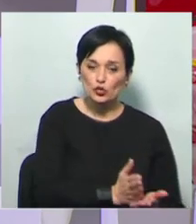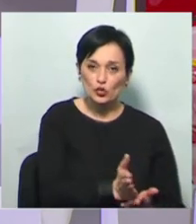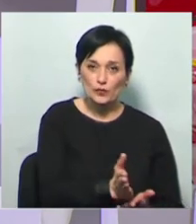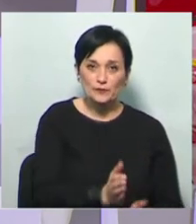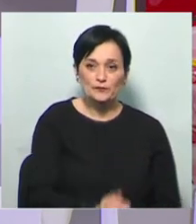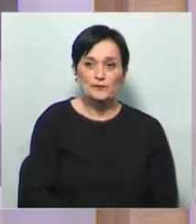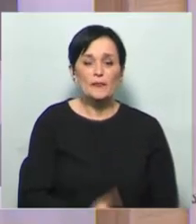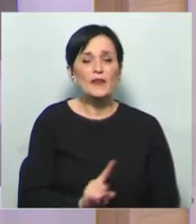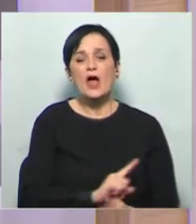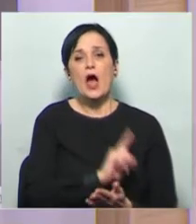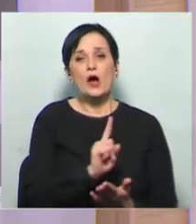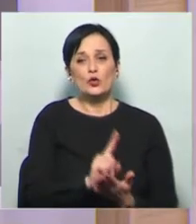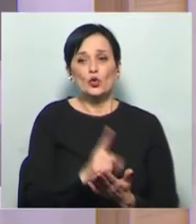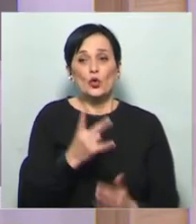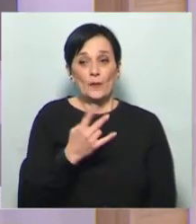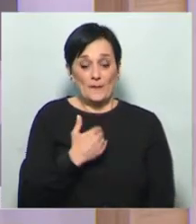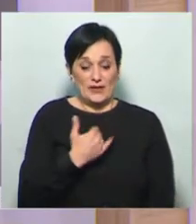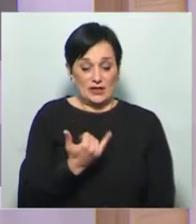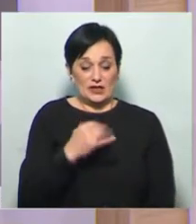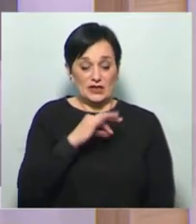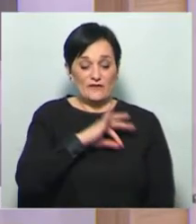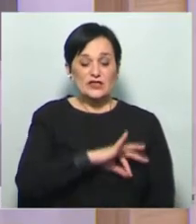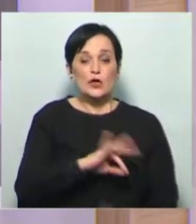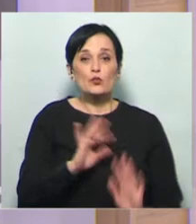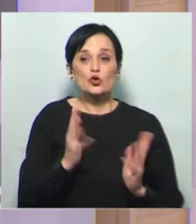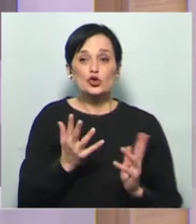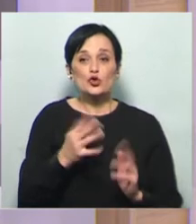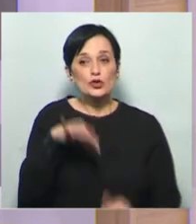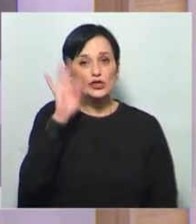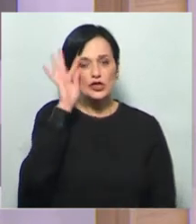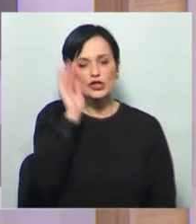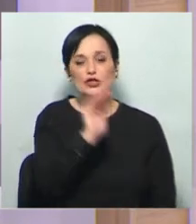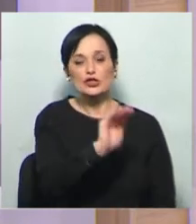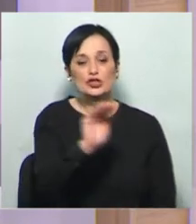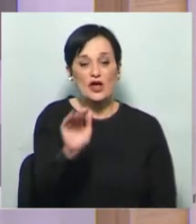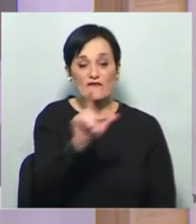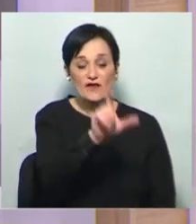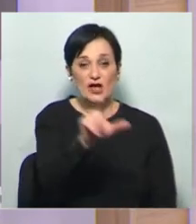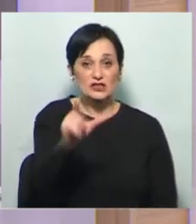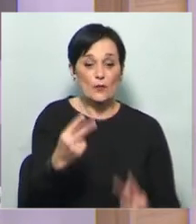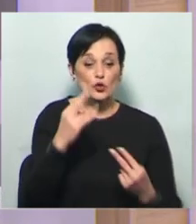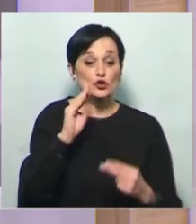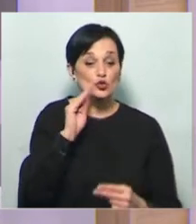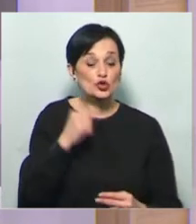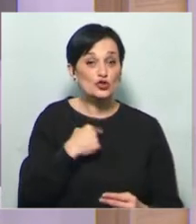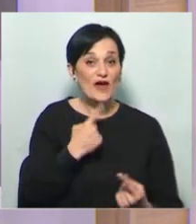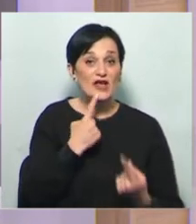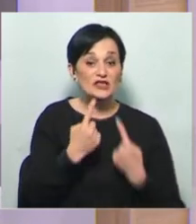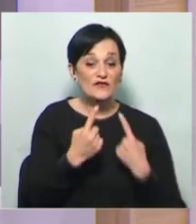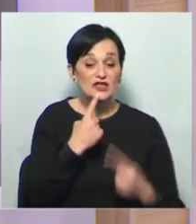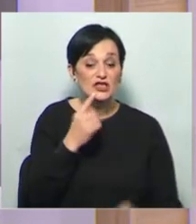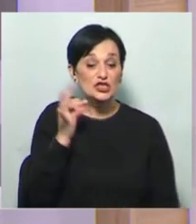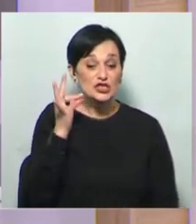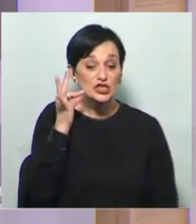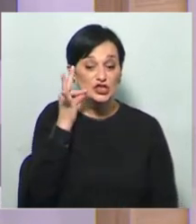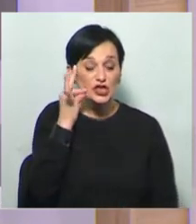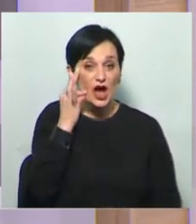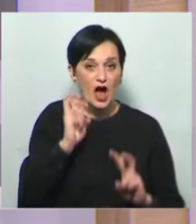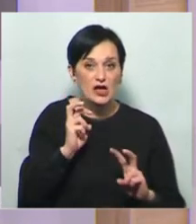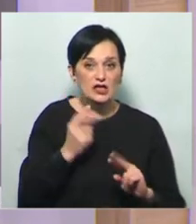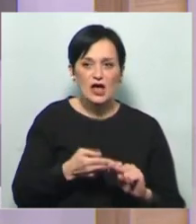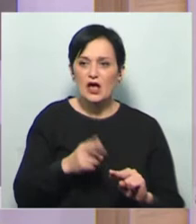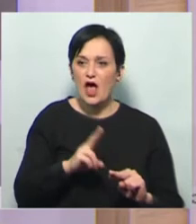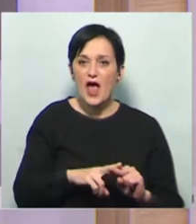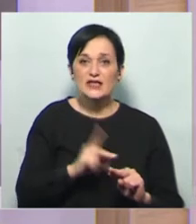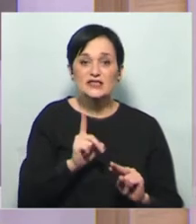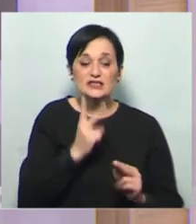და აუცილებლად უნდა ვისარგებლო შემთხვევით და შევახსენო მაყურებელს, როდესაც ჩვენ ლაპარაკობთ შაქრიან დიაბეტზე, ეს არ არის